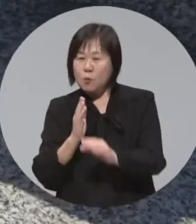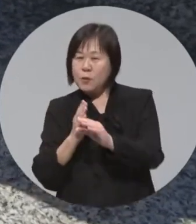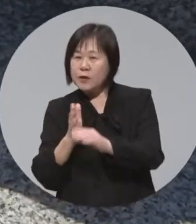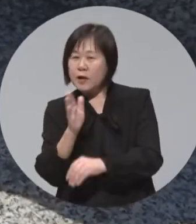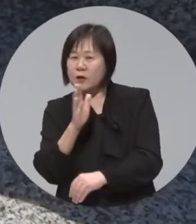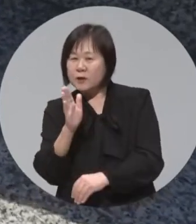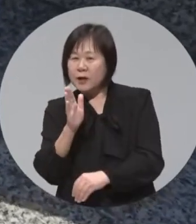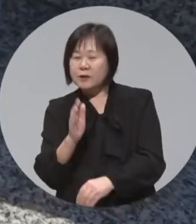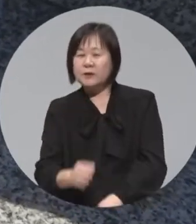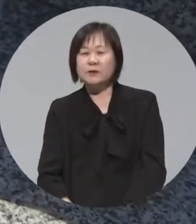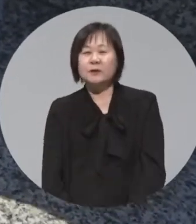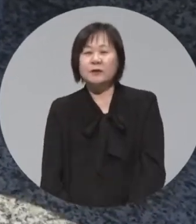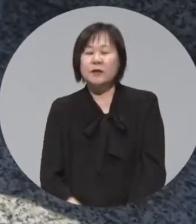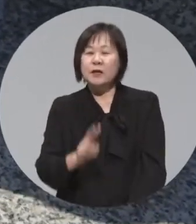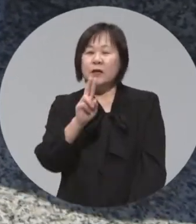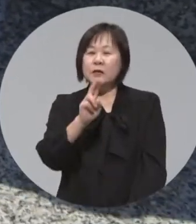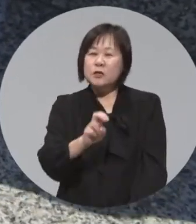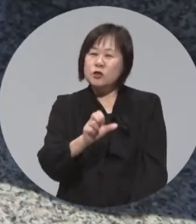り